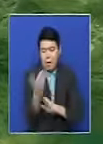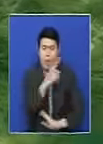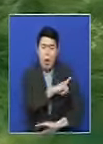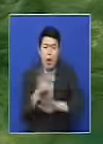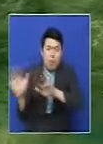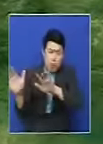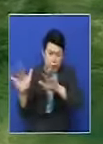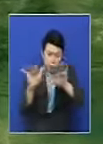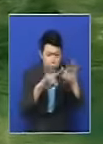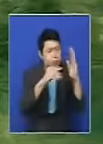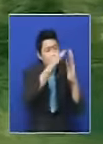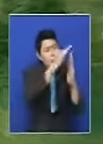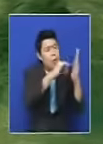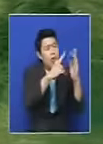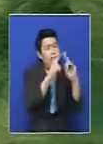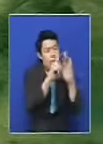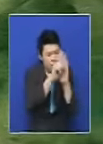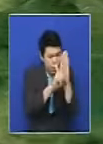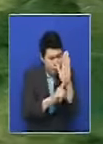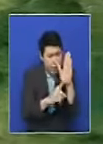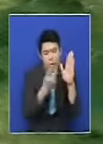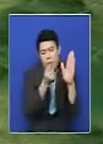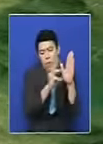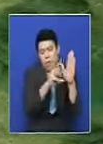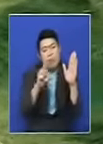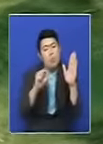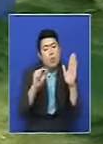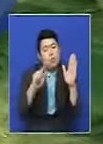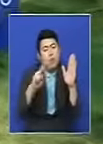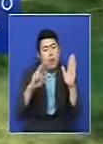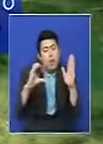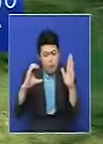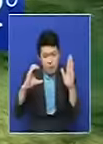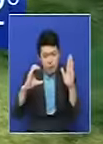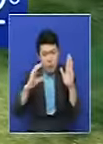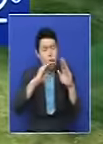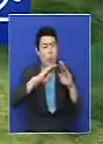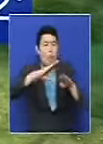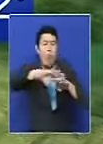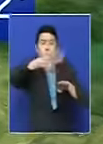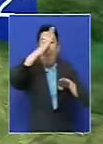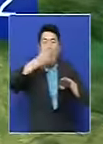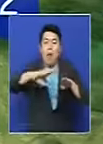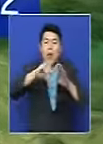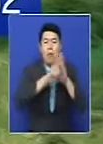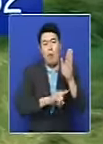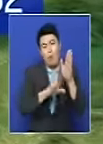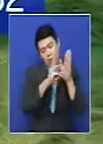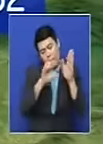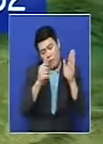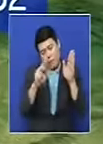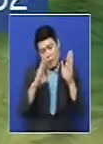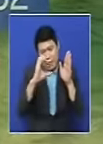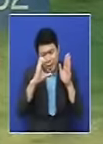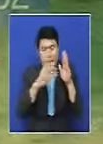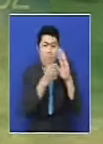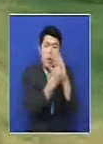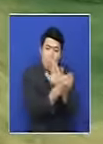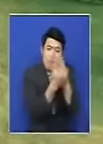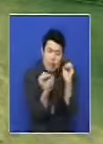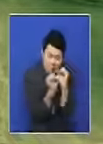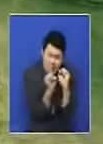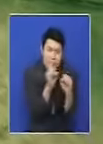และมีหมอกหนาในบางพื้นที่นะครับอุณหภูมิต่ำสุด 16-22 องศาเซลเซียสยอดดอยต่ำสุด 6-13 องศาเซลเซียสภาคอีสานอาก